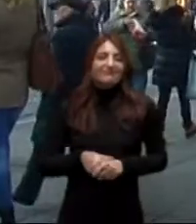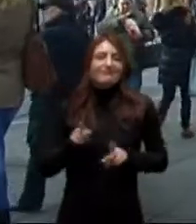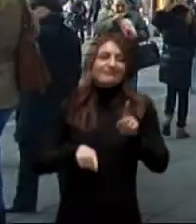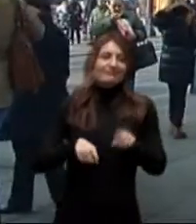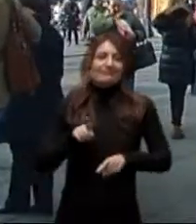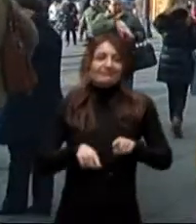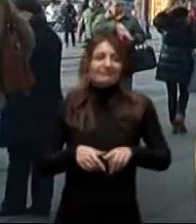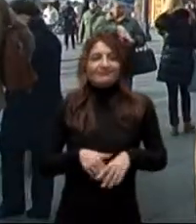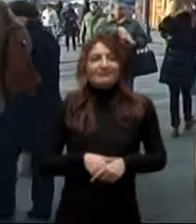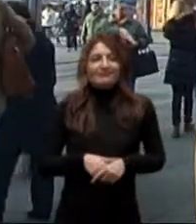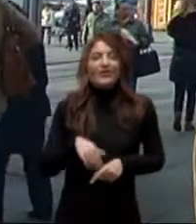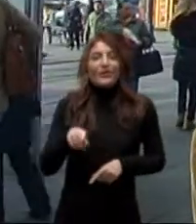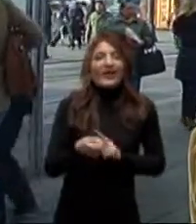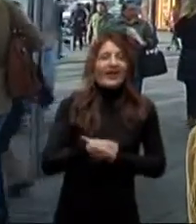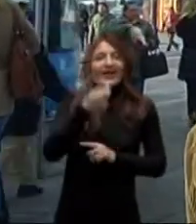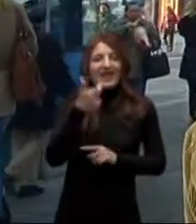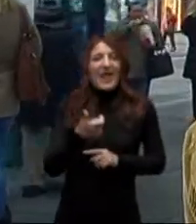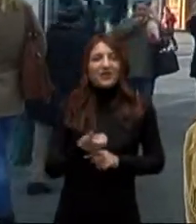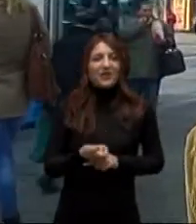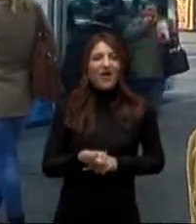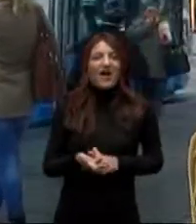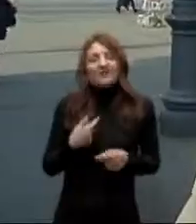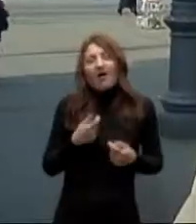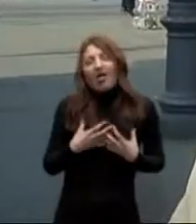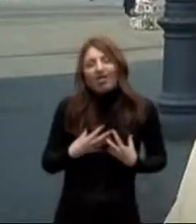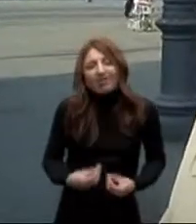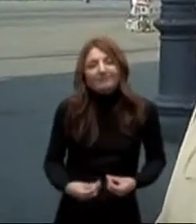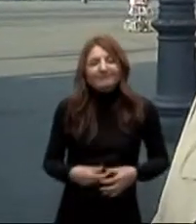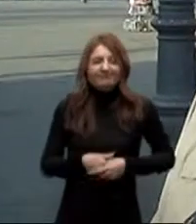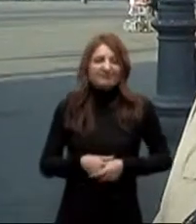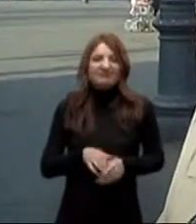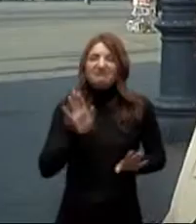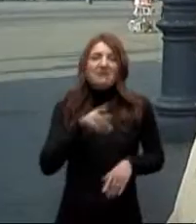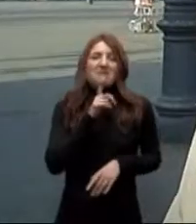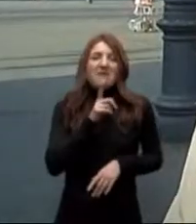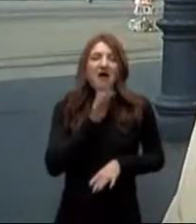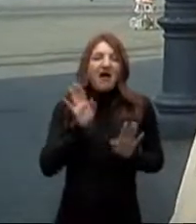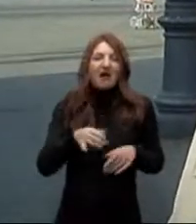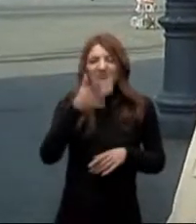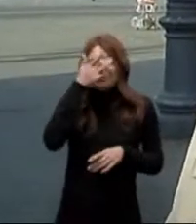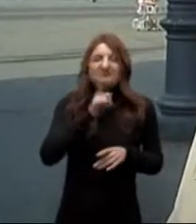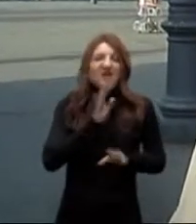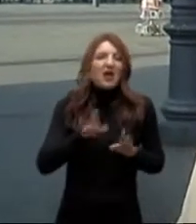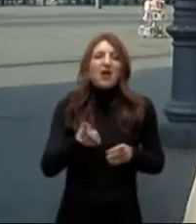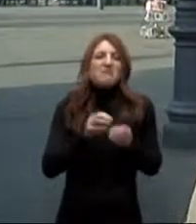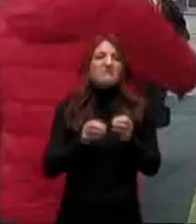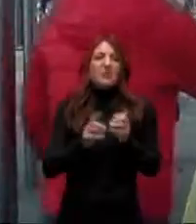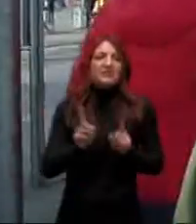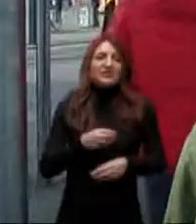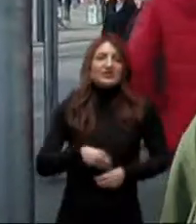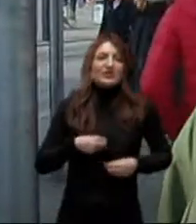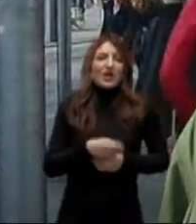boli, ali to je rijetko, pa onda sam istrpio. Malo, ali to je sasvim malo. To problemi nisu bili baš.